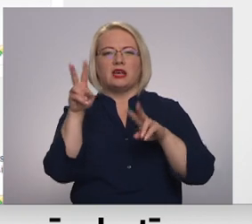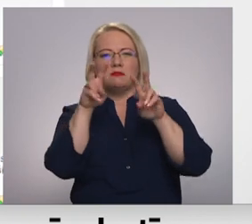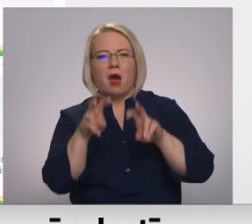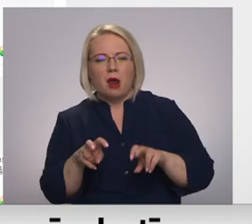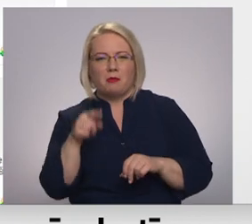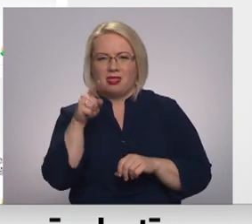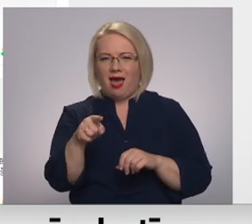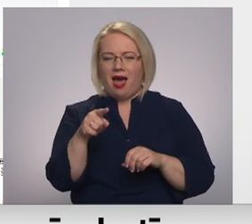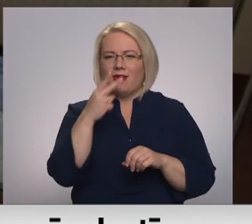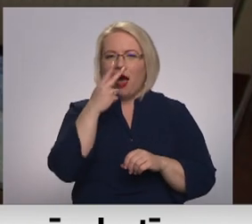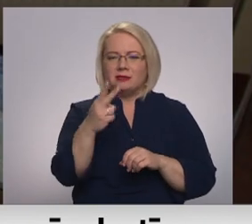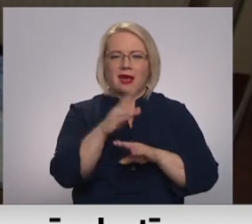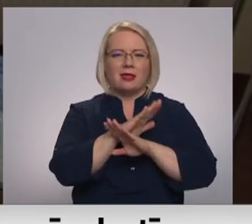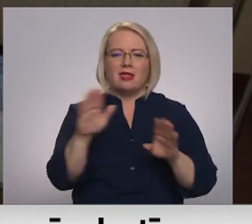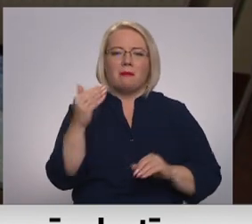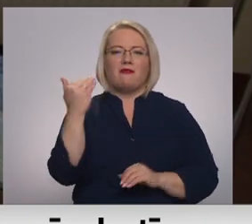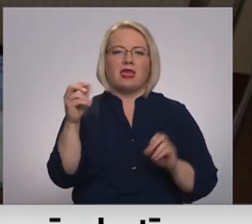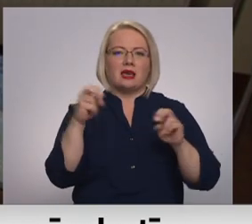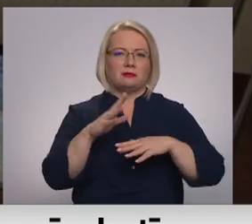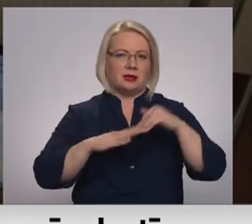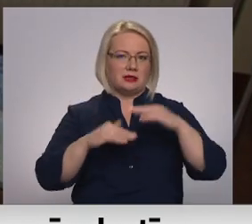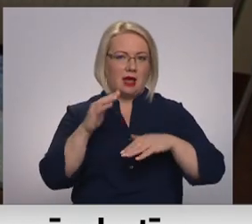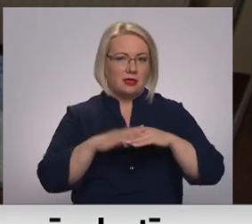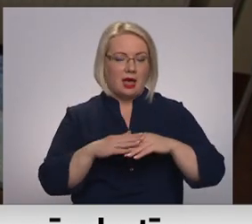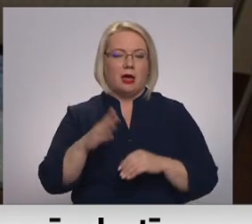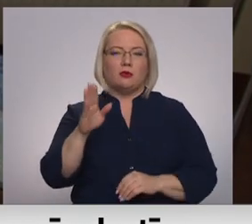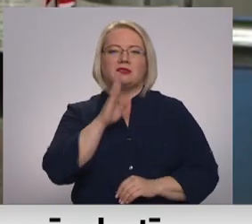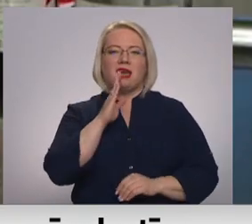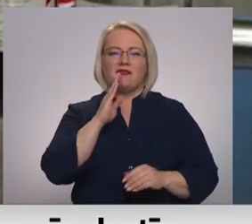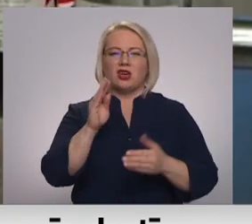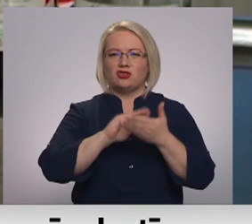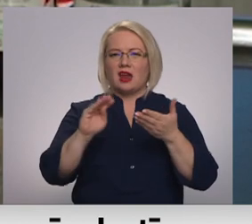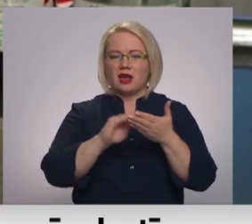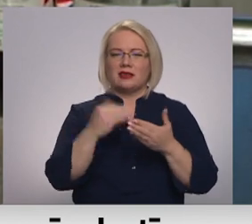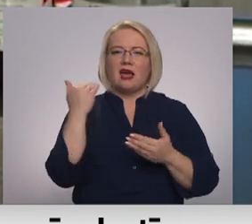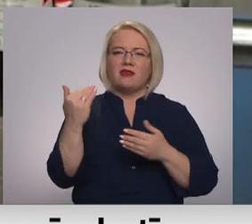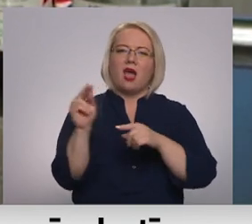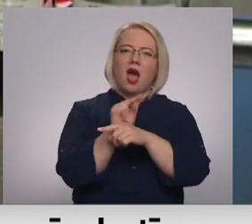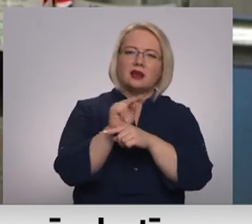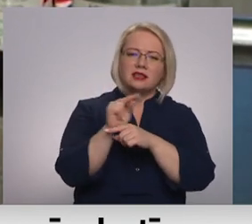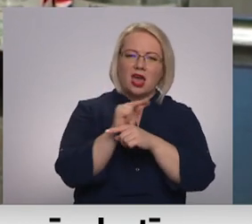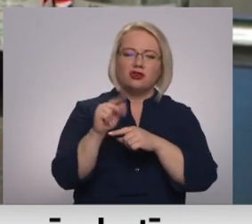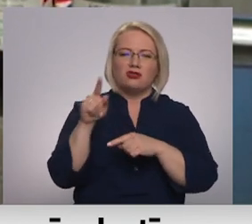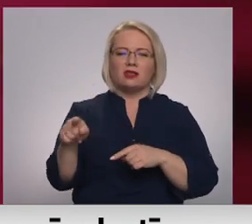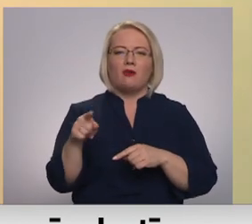šādas apskatas neatbilst viņas speciālitātei. Turklāt sieviešu aprakstītās manipulācijas ginekologi nemaz